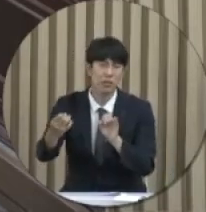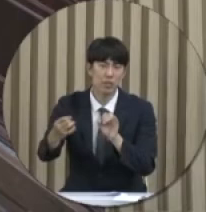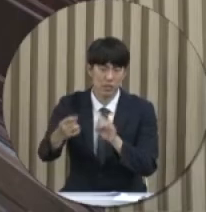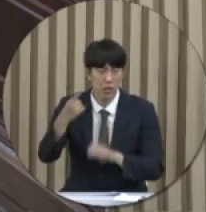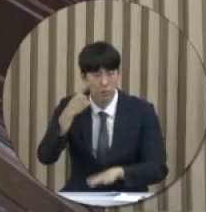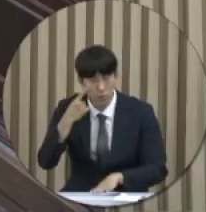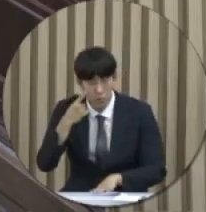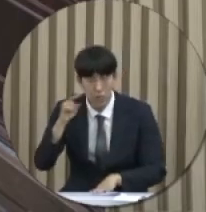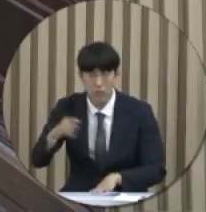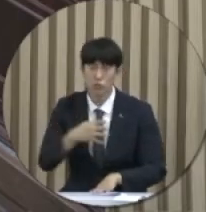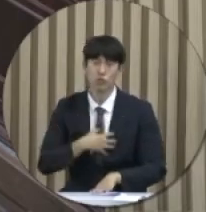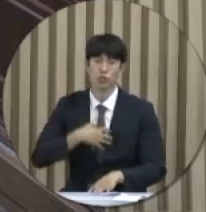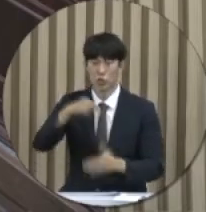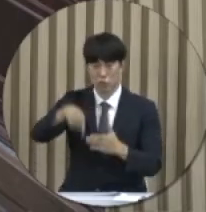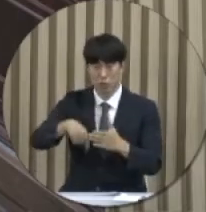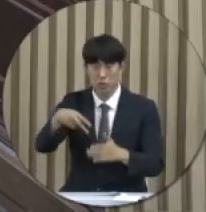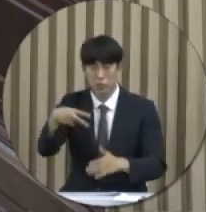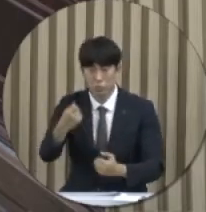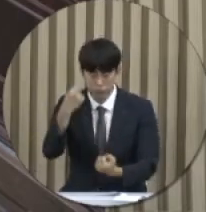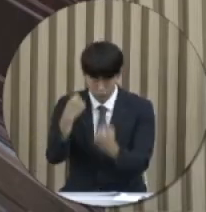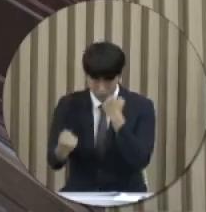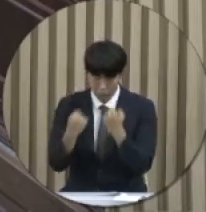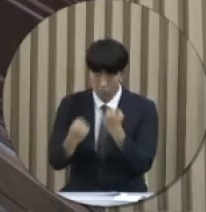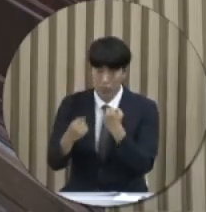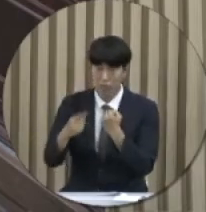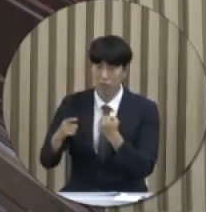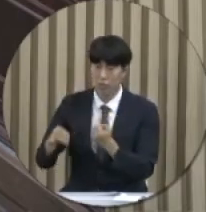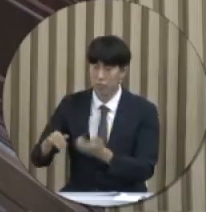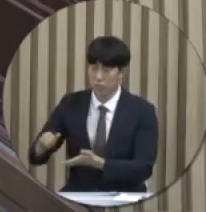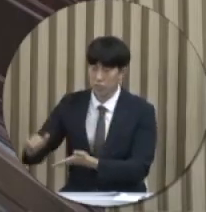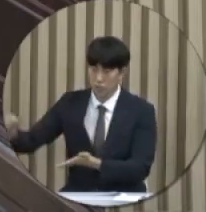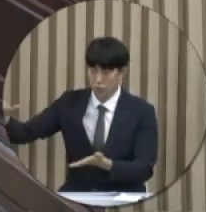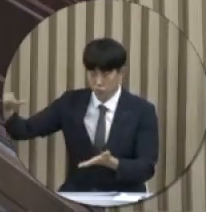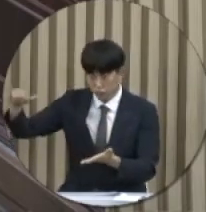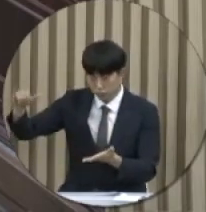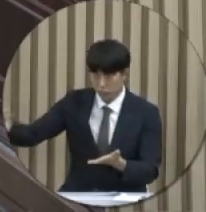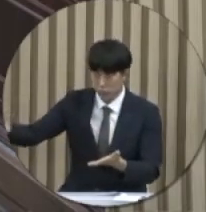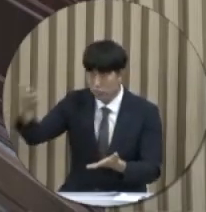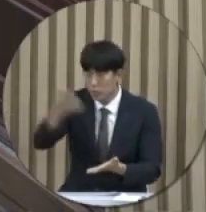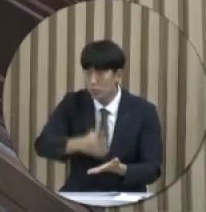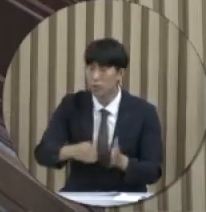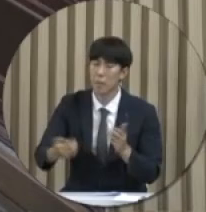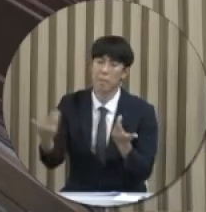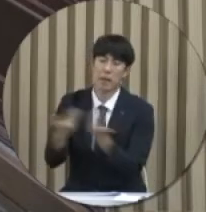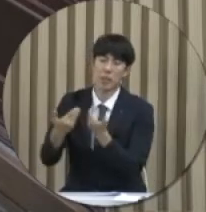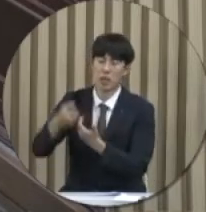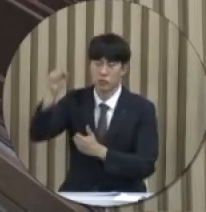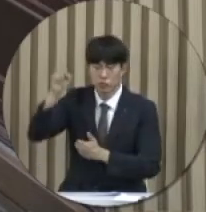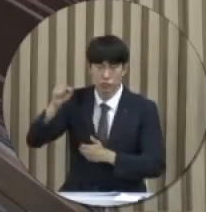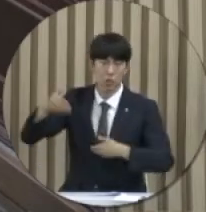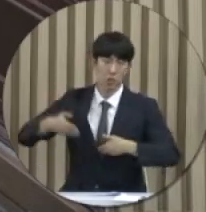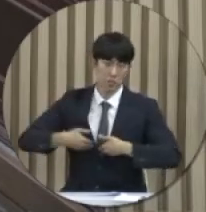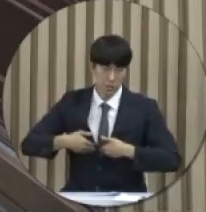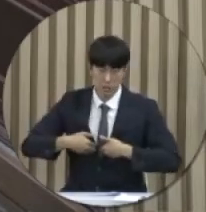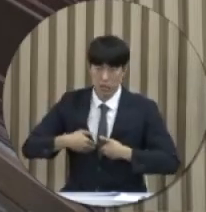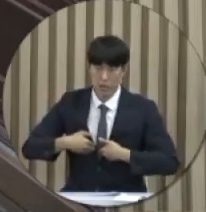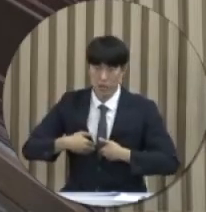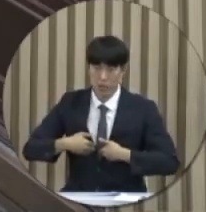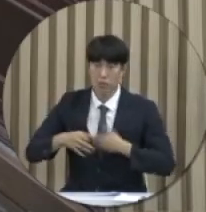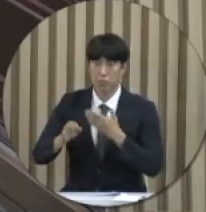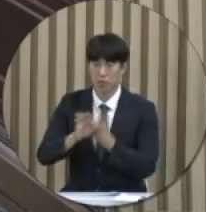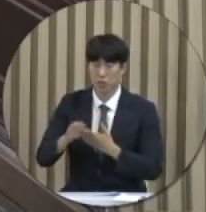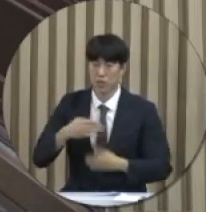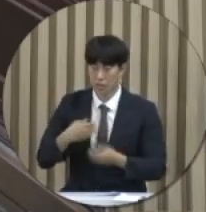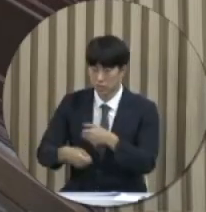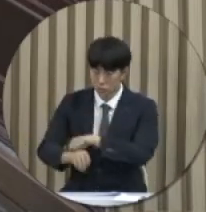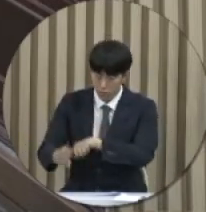의원님들이 그런 우려 속에서도 우리가 분공항 화성 위치 반대 홍보관이 필요하다라고 그 지역구에 계신 의원들이 판단을 하시면 제가